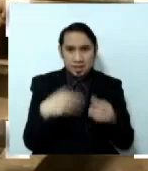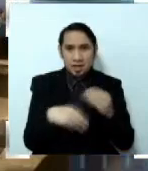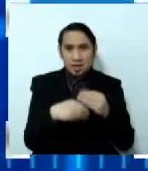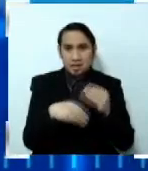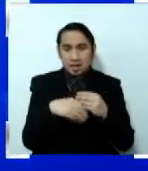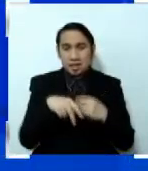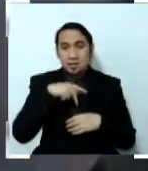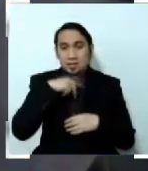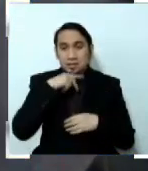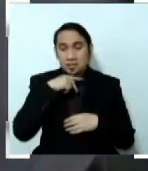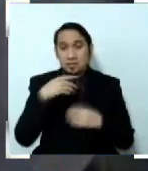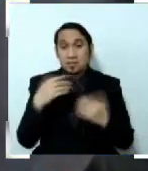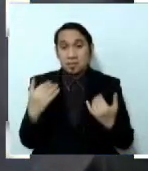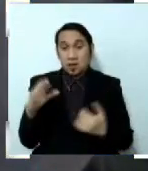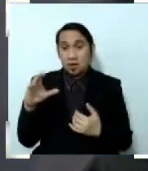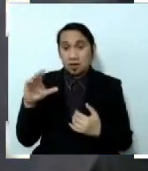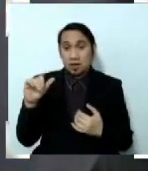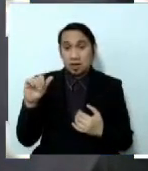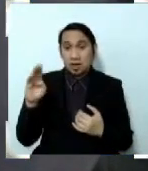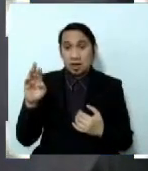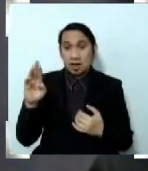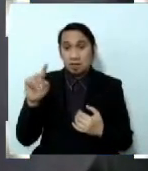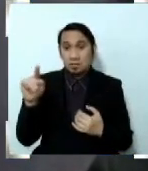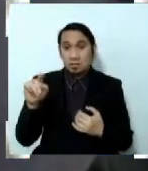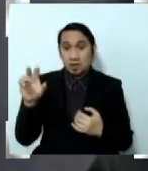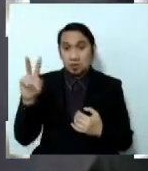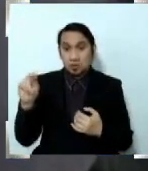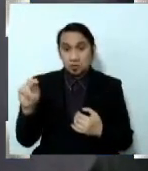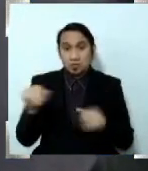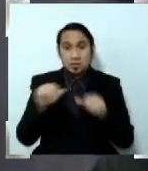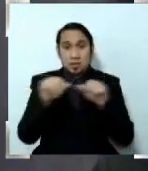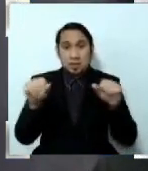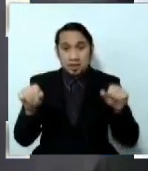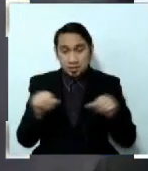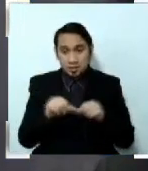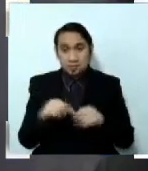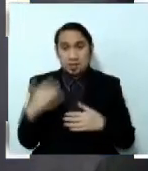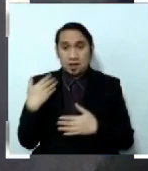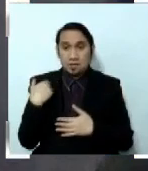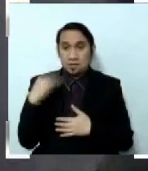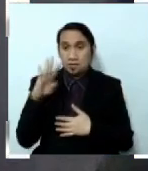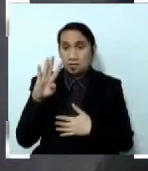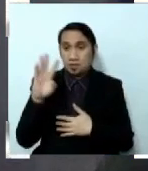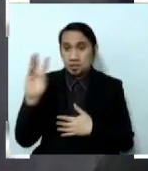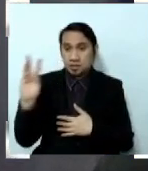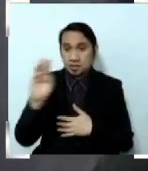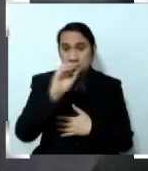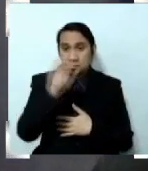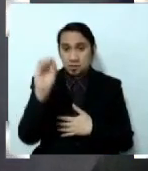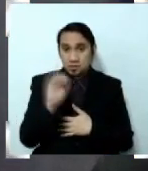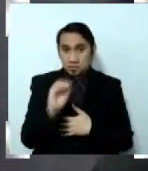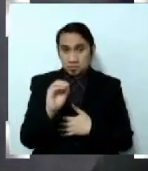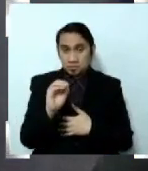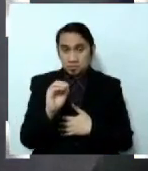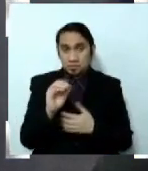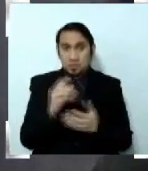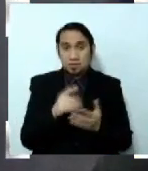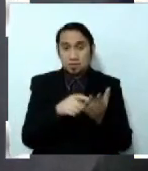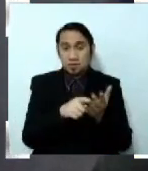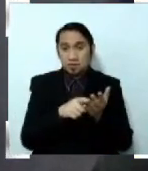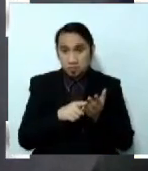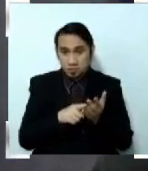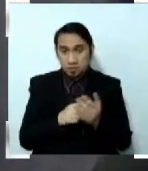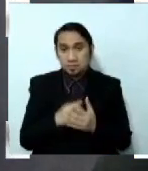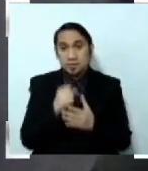Calabarzon area, they supply about 46% of the total demand. Yung iba,